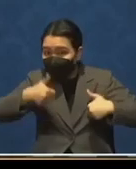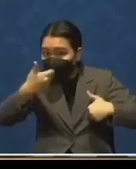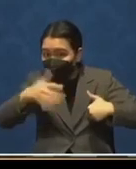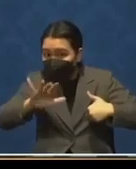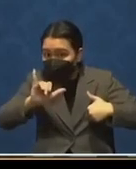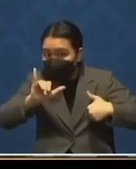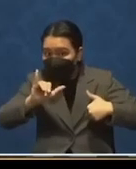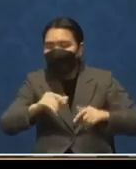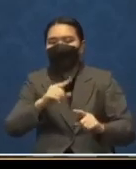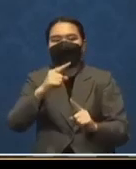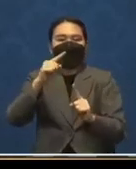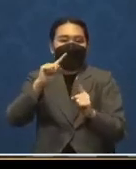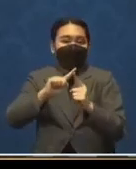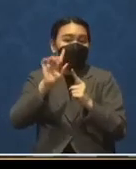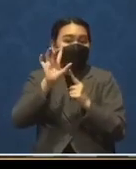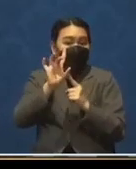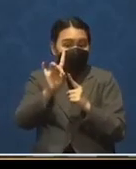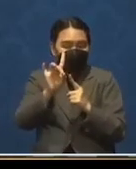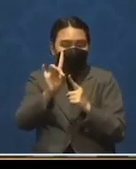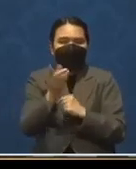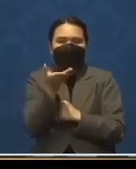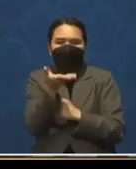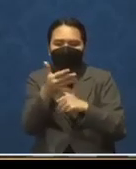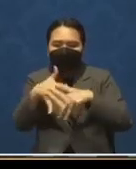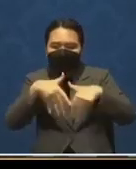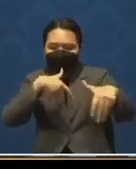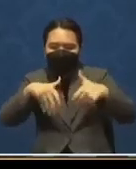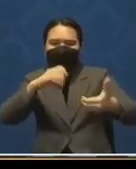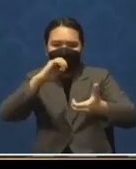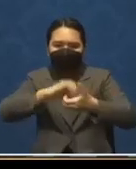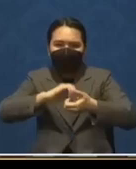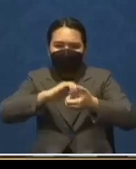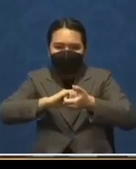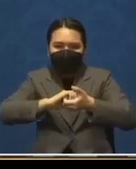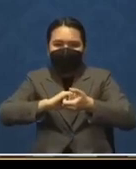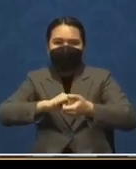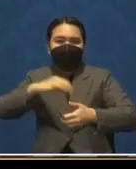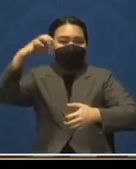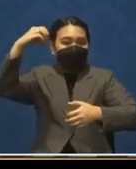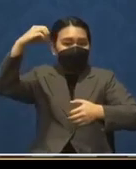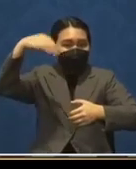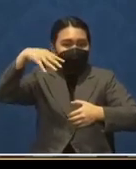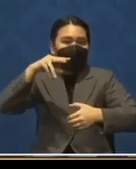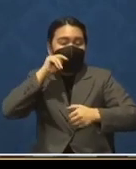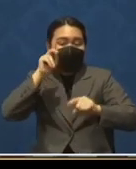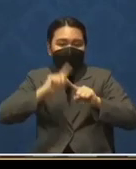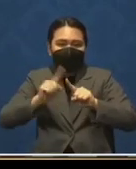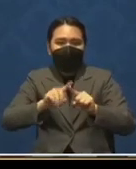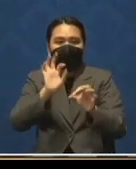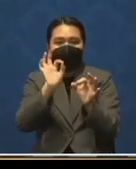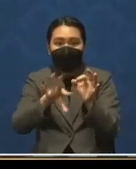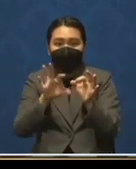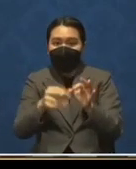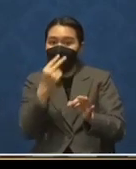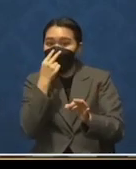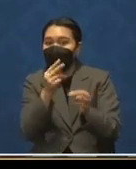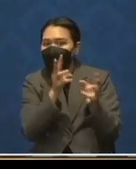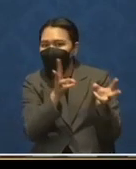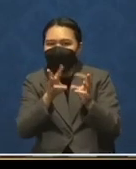8ขอความร่วมมือให้พี่น้องประชาชนได้ประหยัดพลังงานผมก็เลยเอามาโชว์ท่านประธานครับว่าวิธีประหยัดพลังงานอยู่ในนี้ฮะ